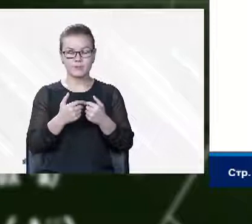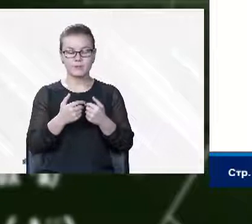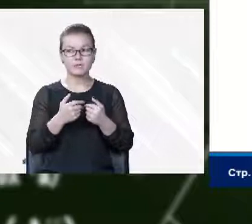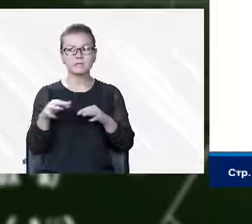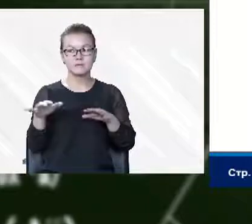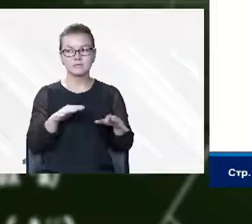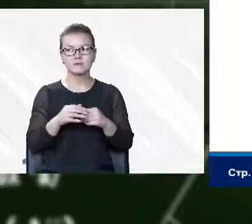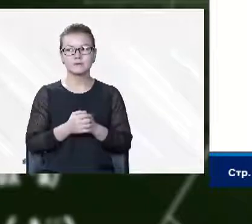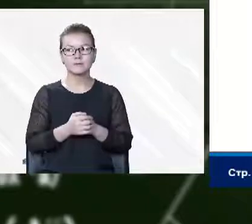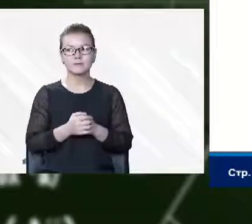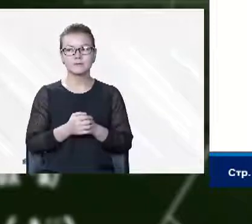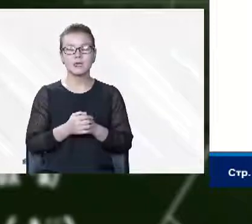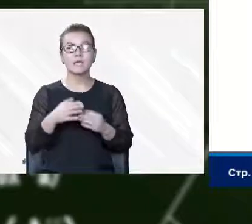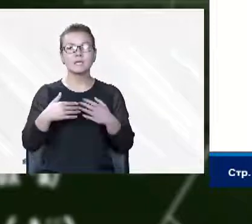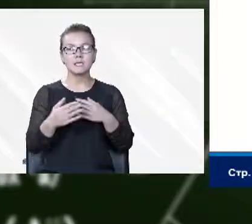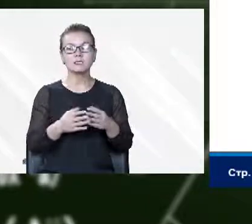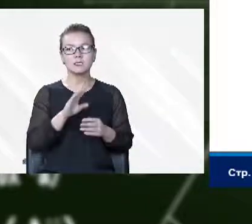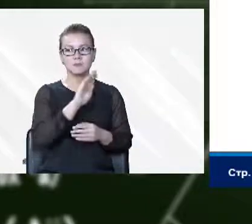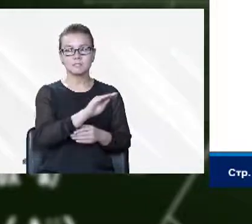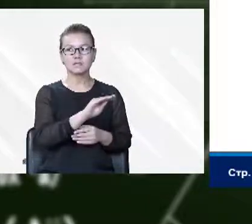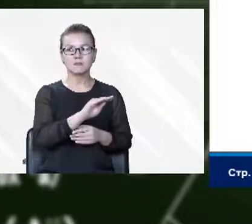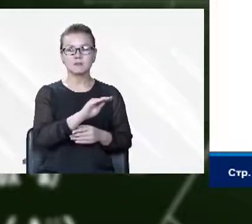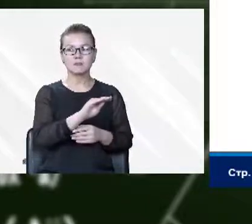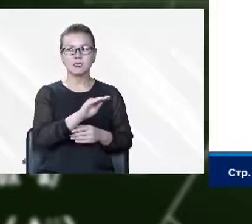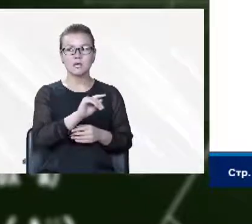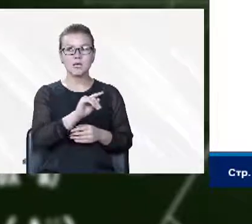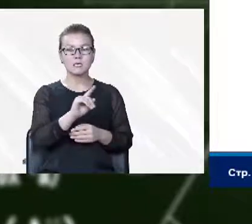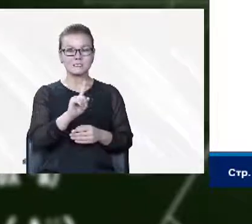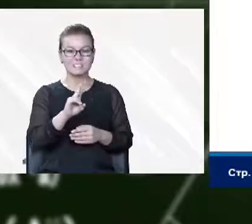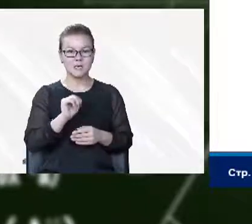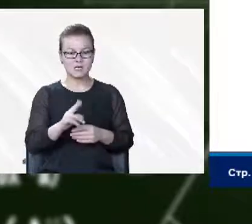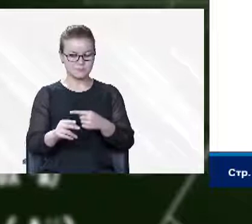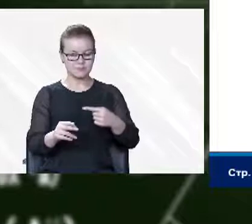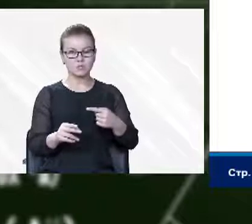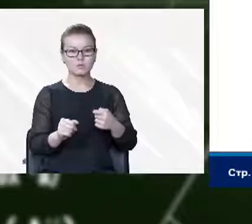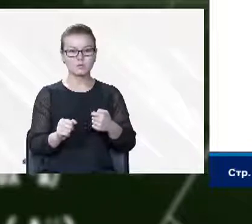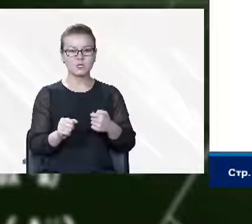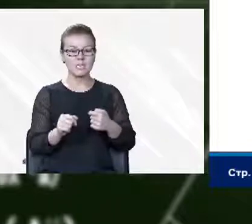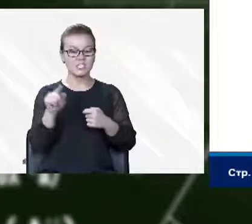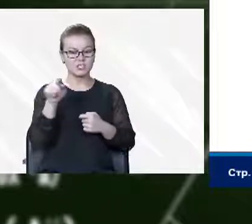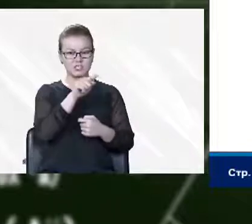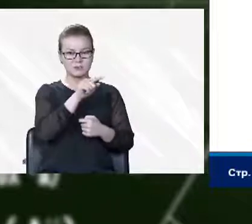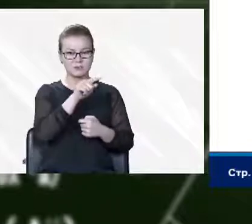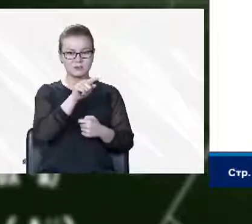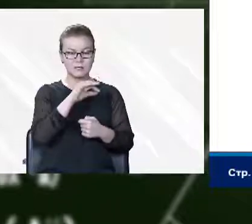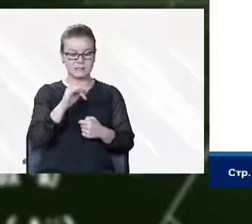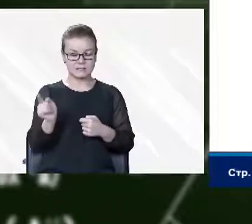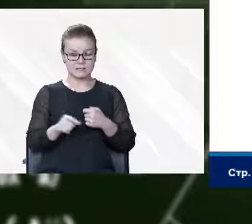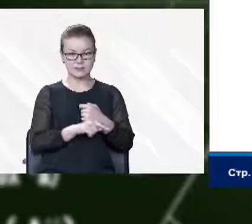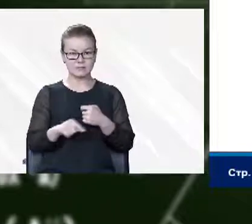действий, если поставить перед дробью знак минуса, то числитель и